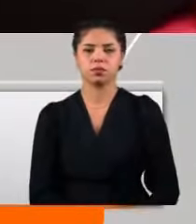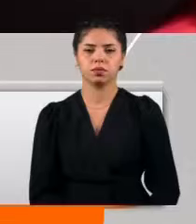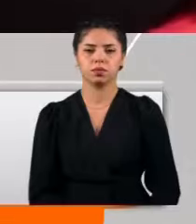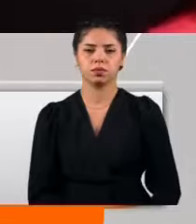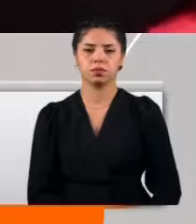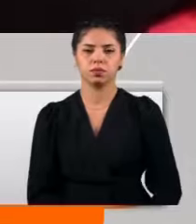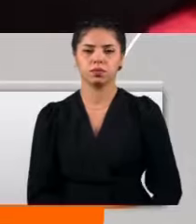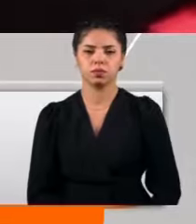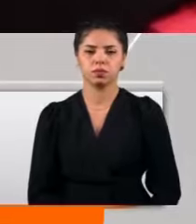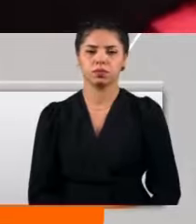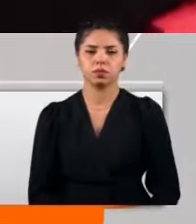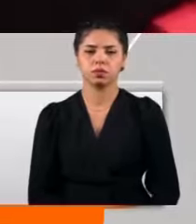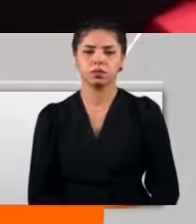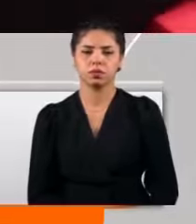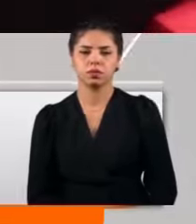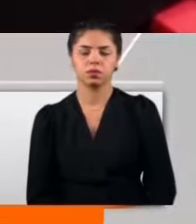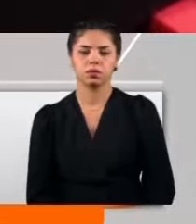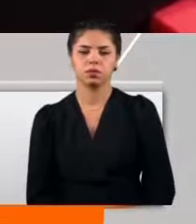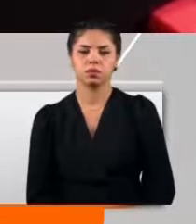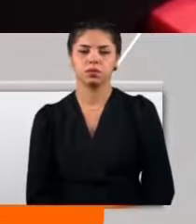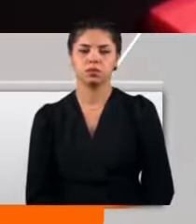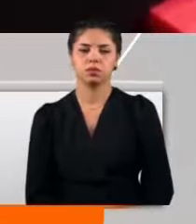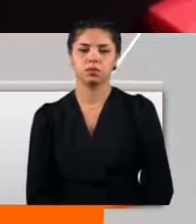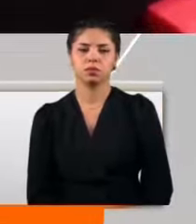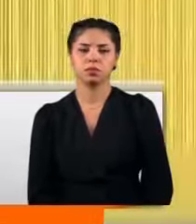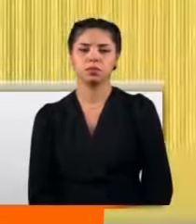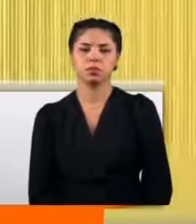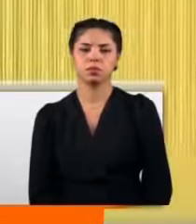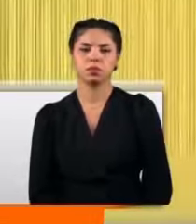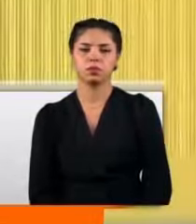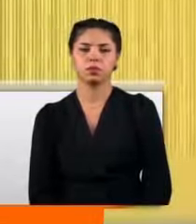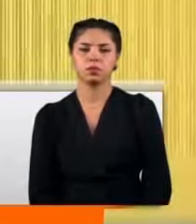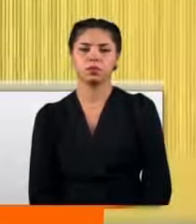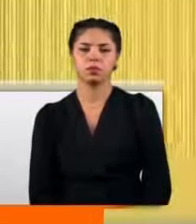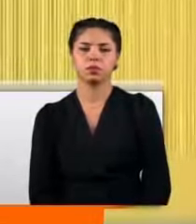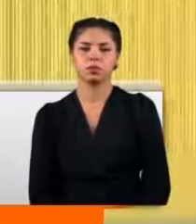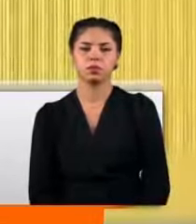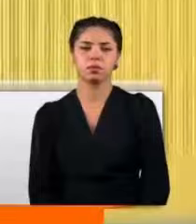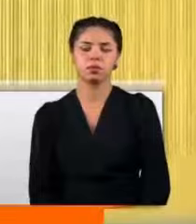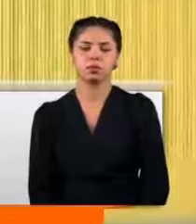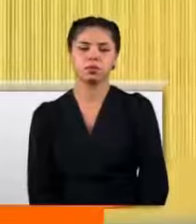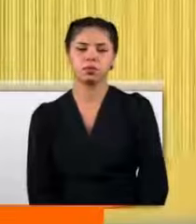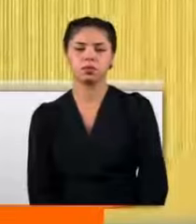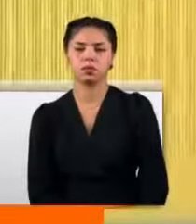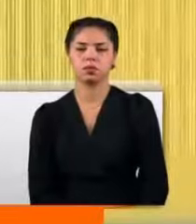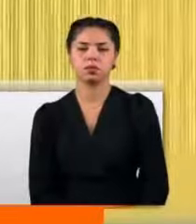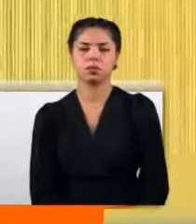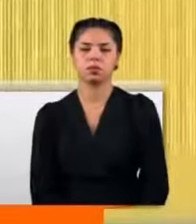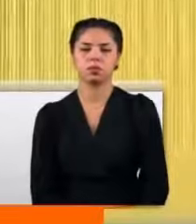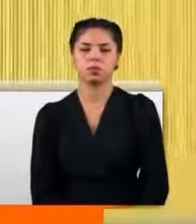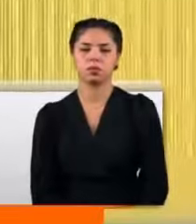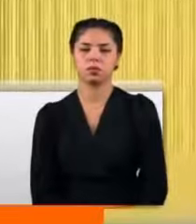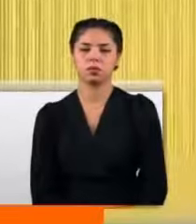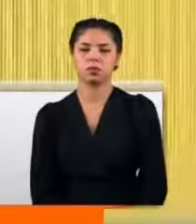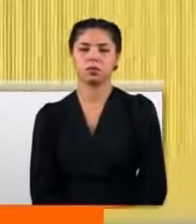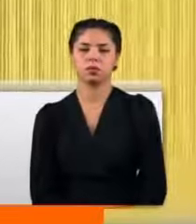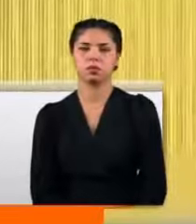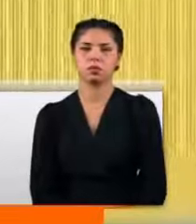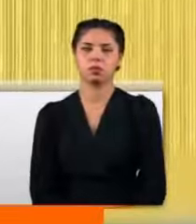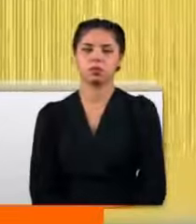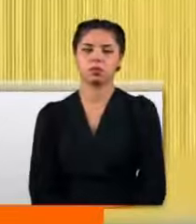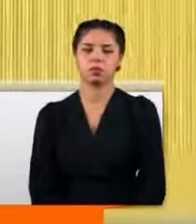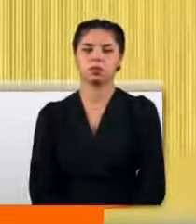hayaliyle yanı tuttuğumuz arsalarımız başkalarına benim projem Mamak'taki ve Ankara'nın diğer bölgelerinde